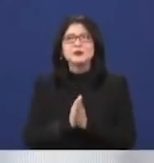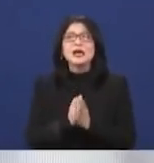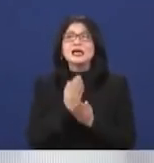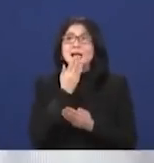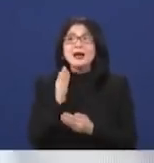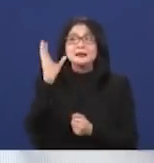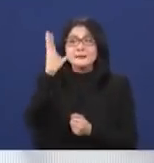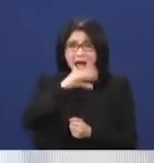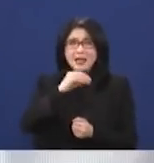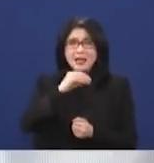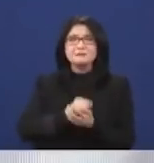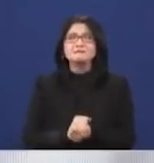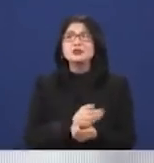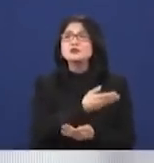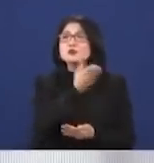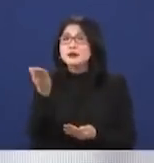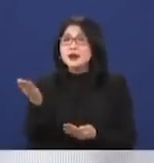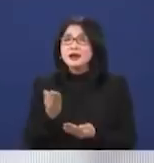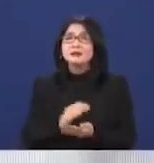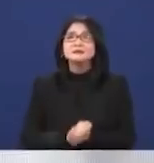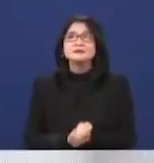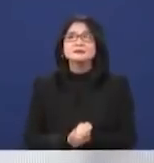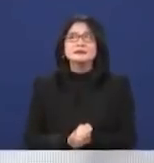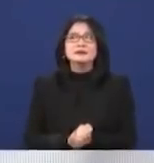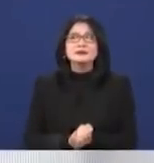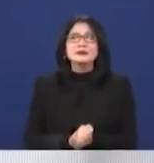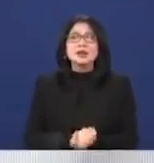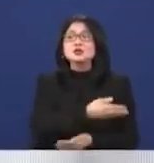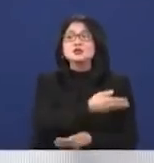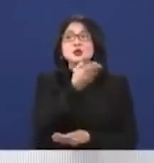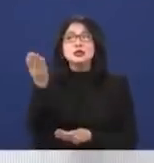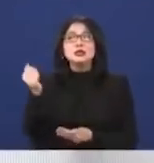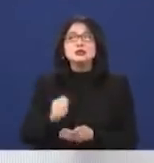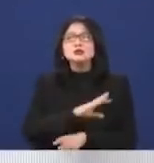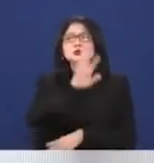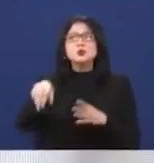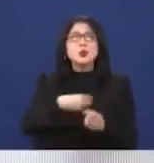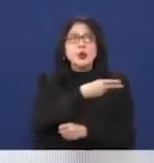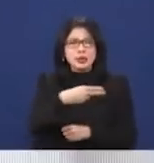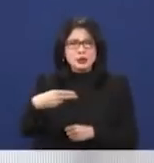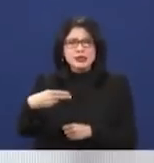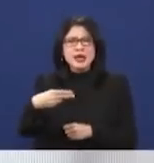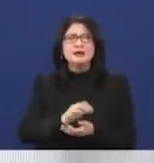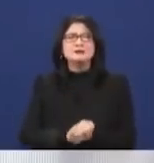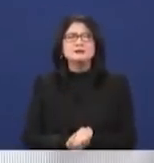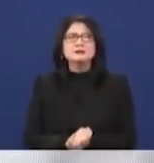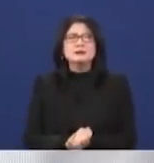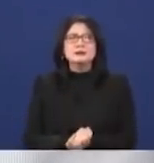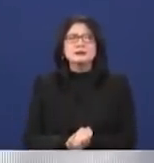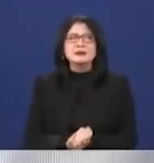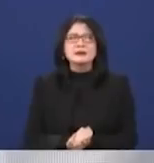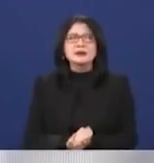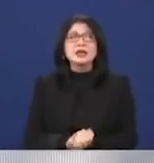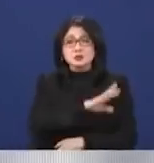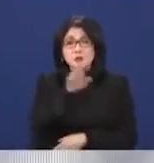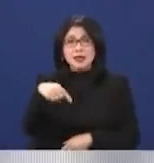malam, saudara-saudara sekalian, saudara-saudaraku di seluruh Indonesia, dimanapun kau berada, saudara-saudara sekalian